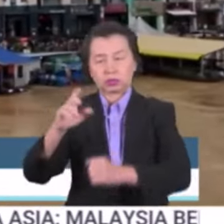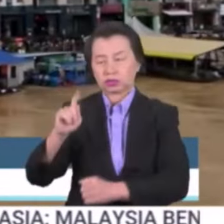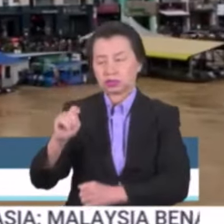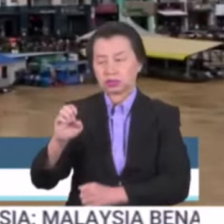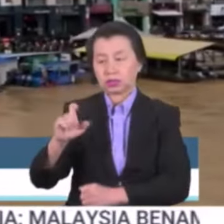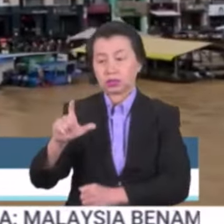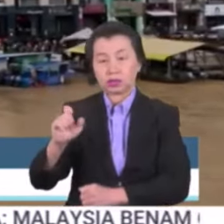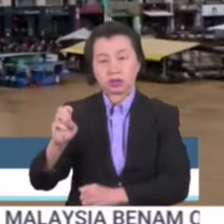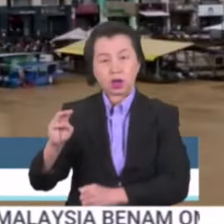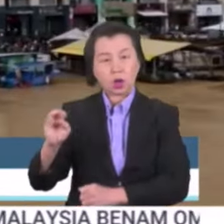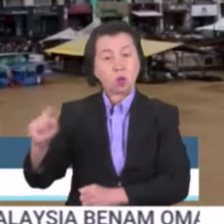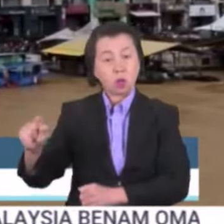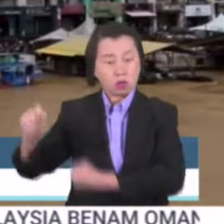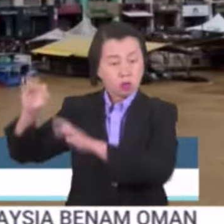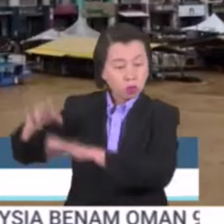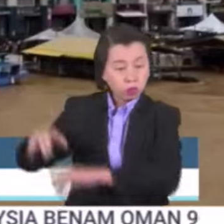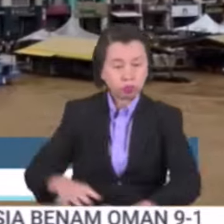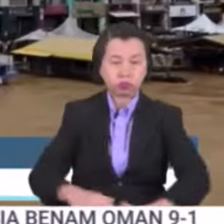Telemong.